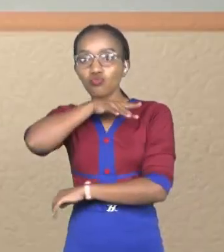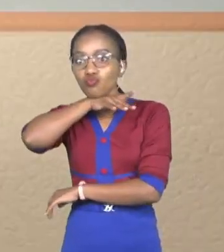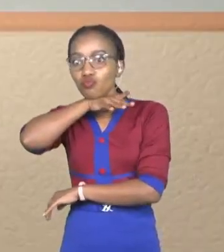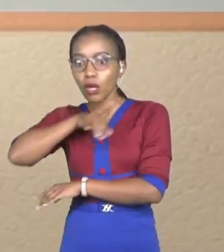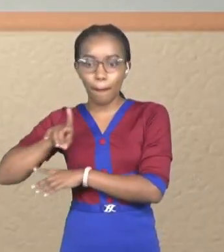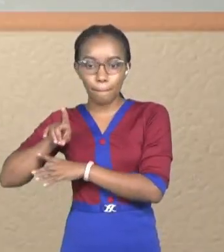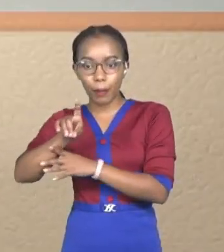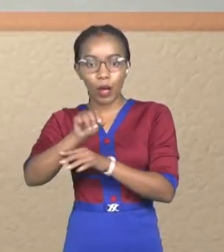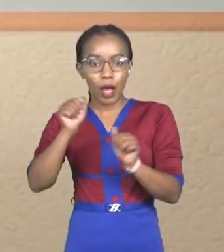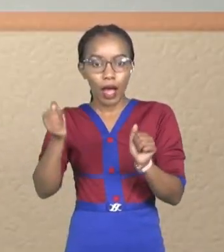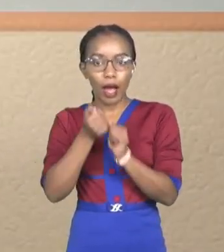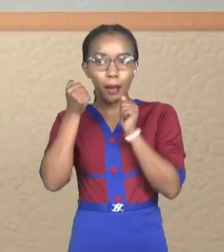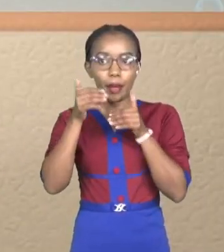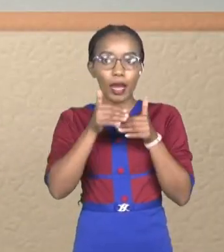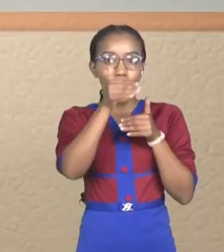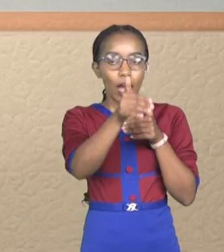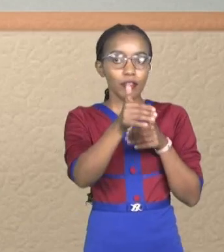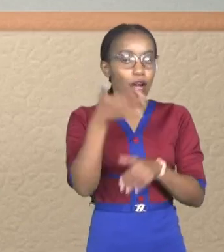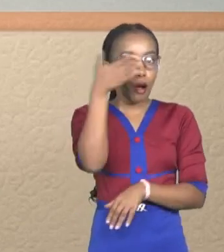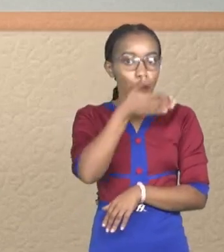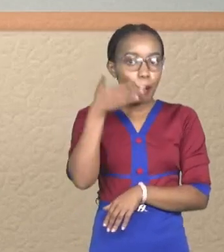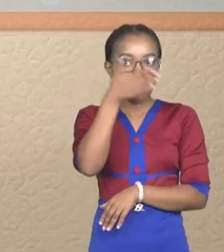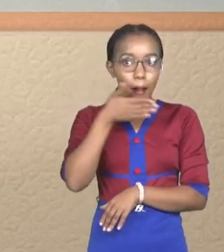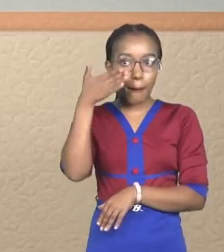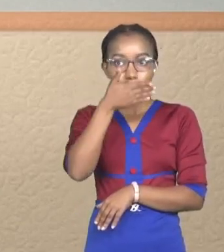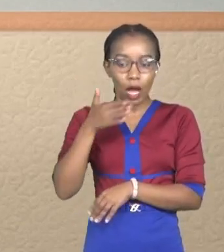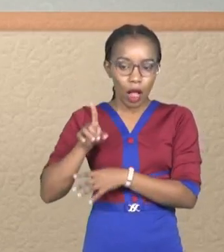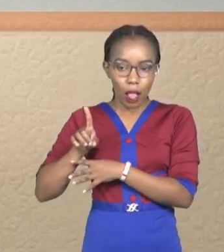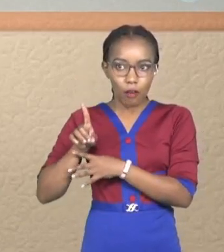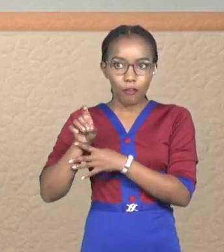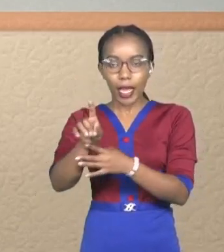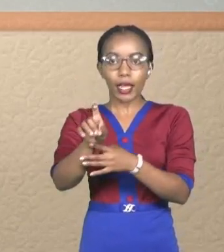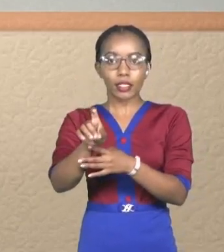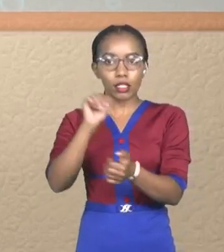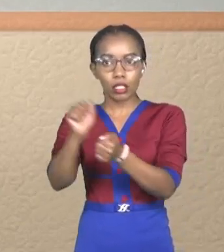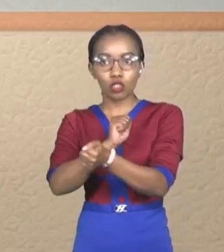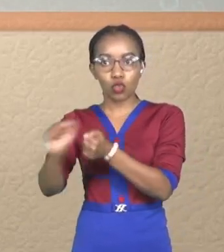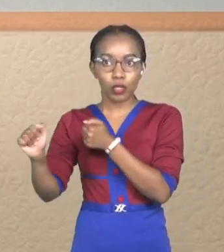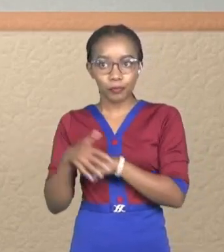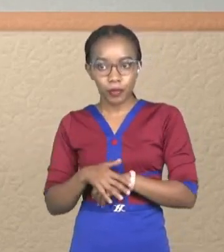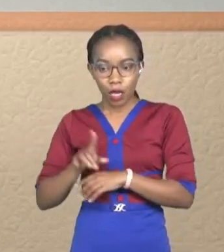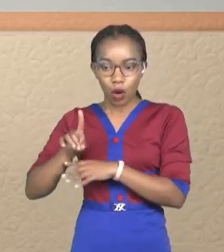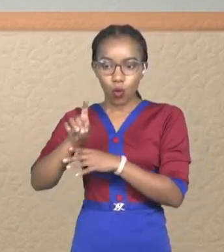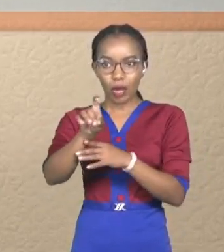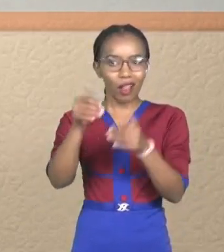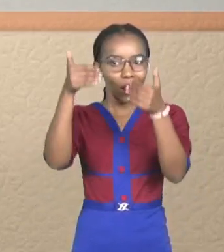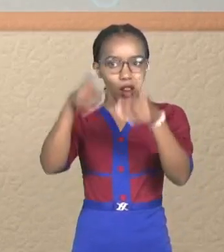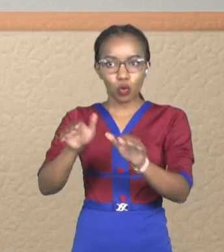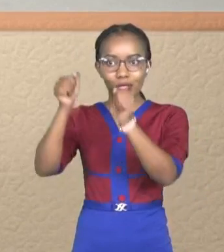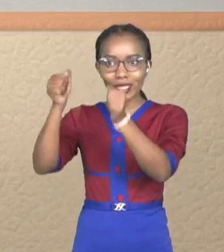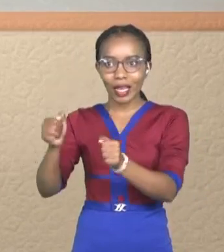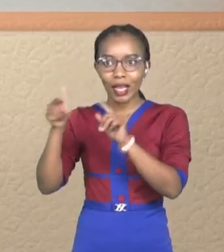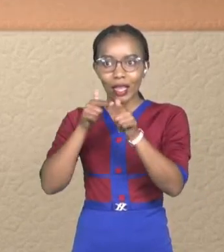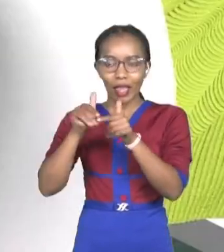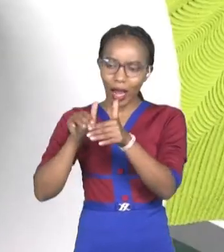Hili hutokea baada ya utando wa mafuta ya virusi kupondwa. Virusi hupoteza nguvu na hivyo